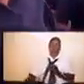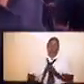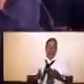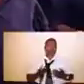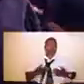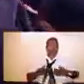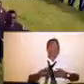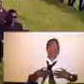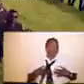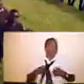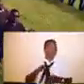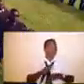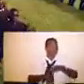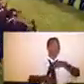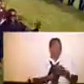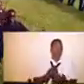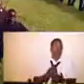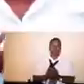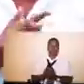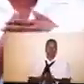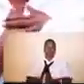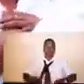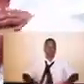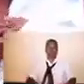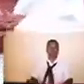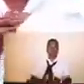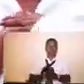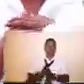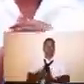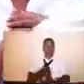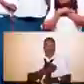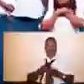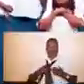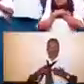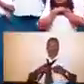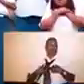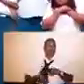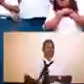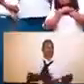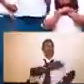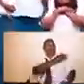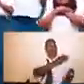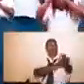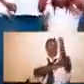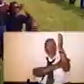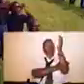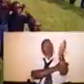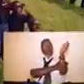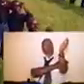katata ngachibinda wana mashonse efyo no mwe owandi waba.